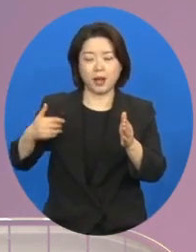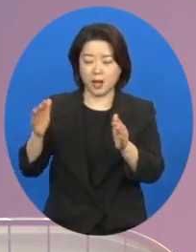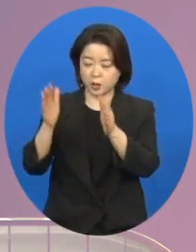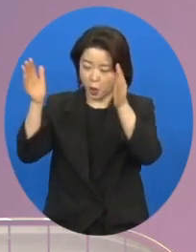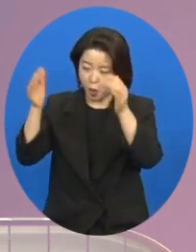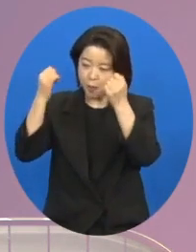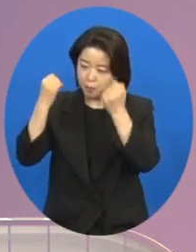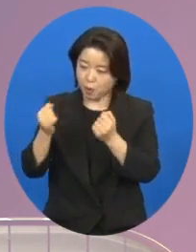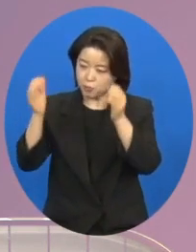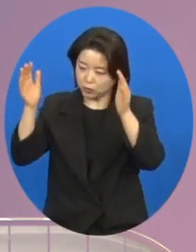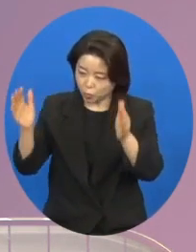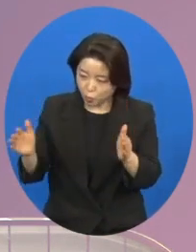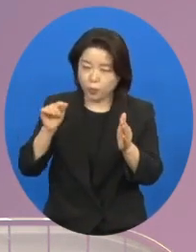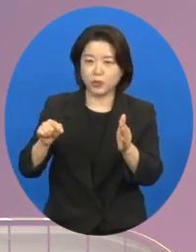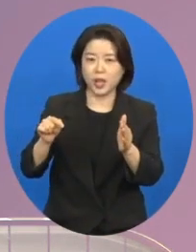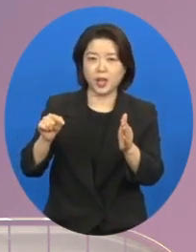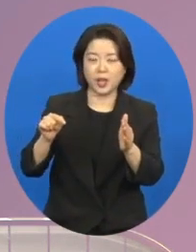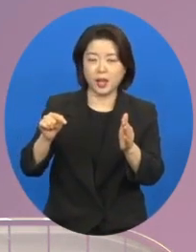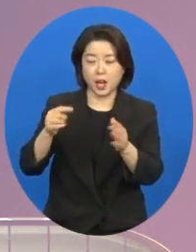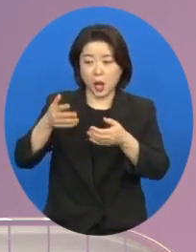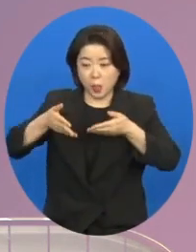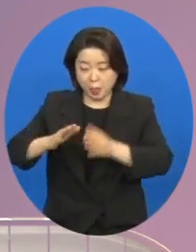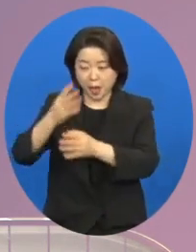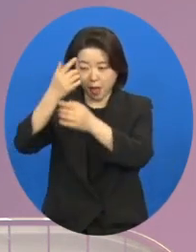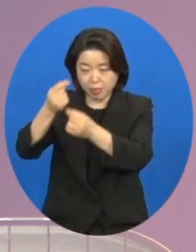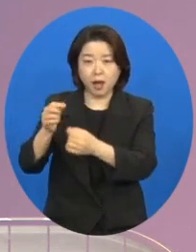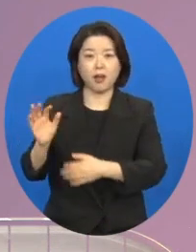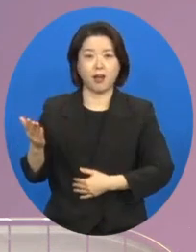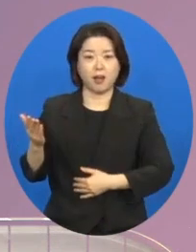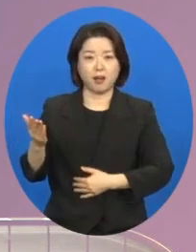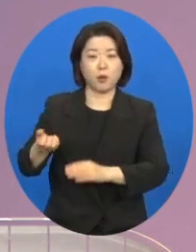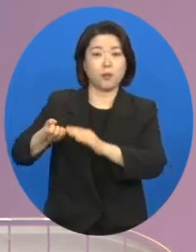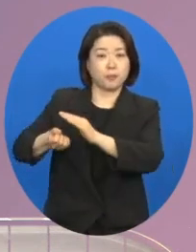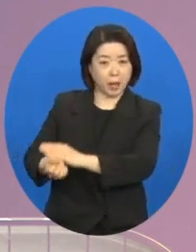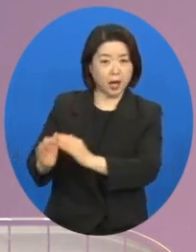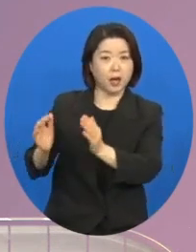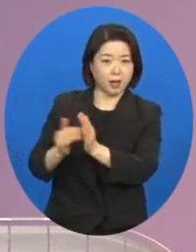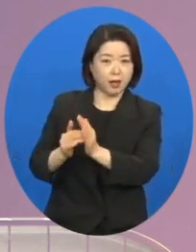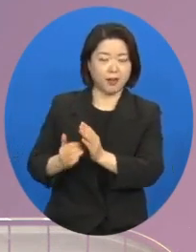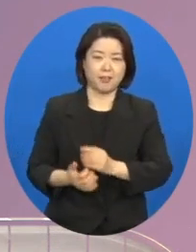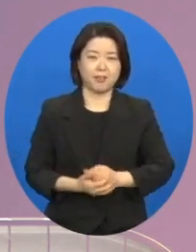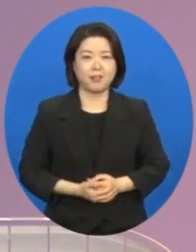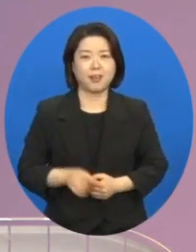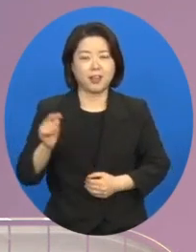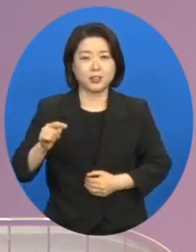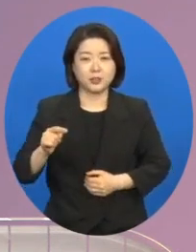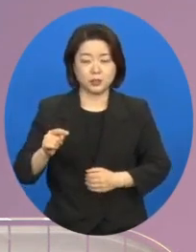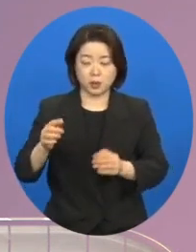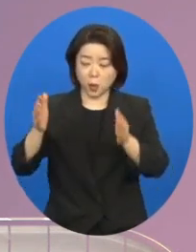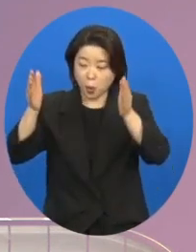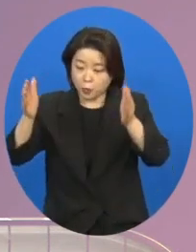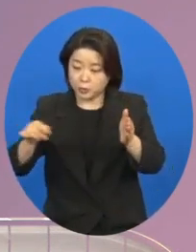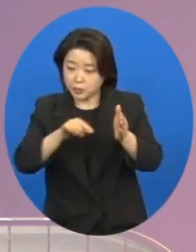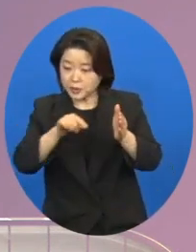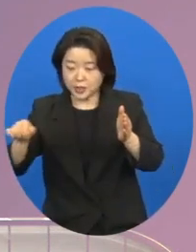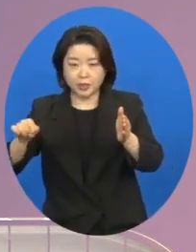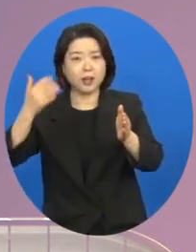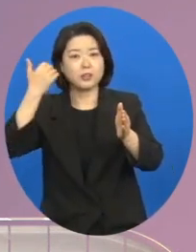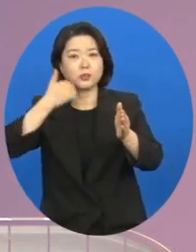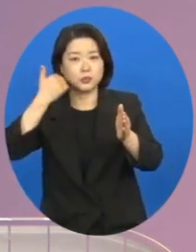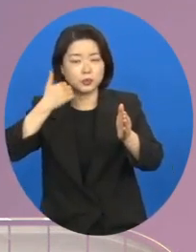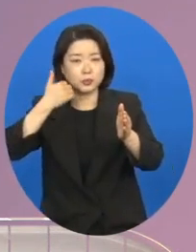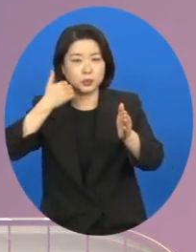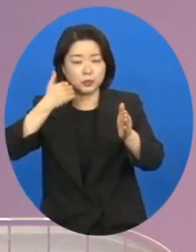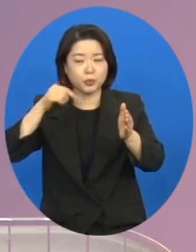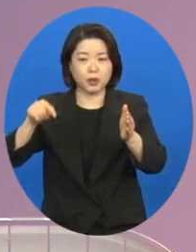있는 중에 해산 때가 되었어요. 그래서 낳게 된 겁니다. 그런데 그 있는 중에 누구도